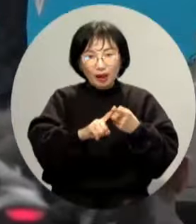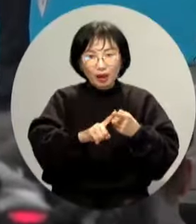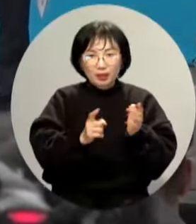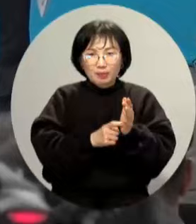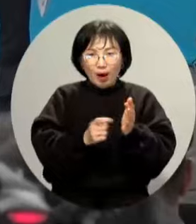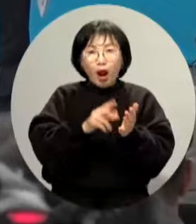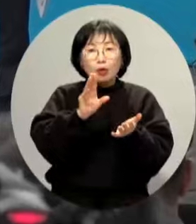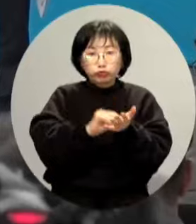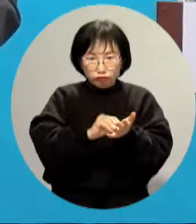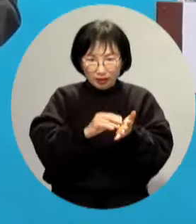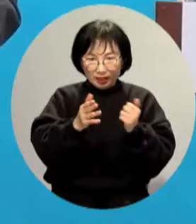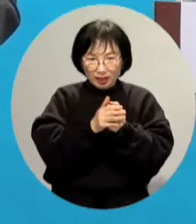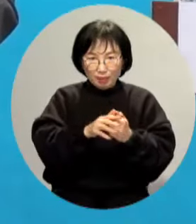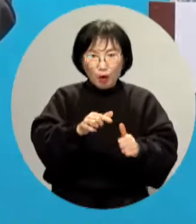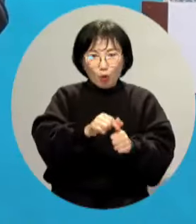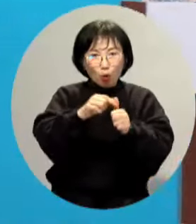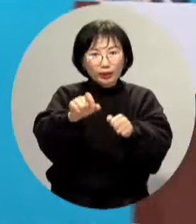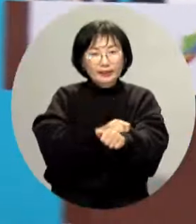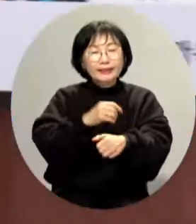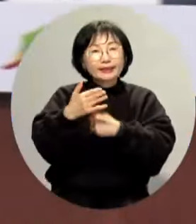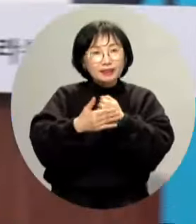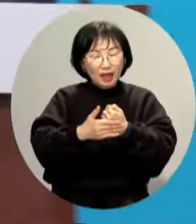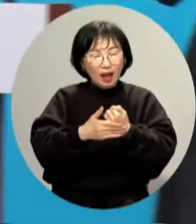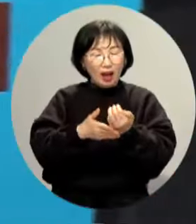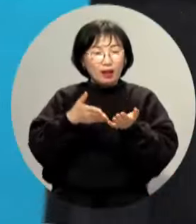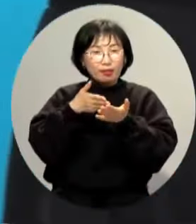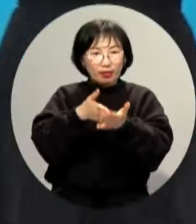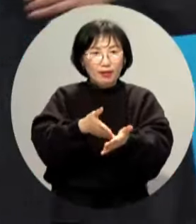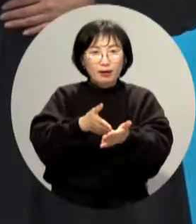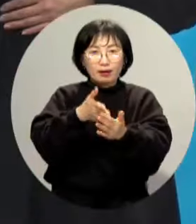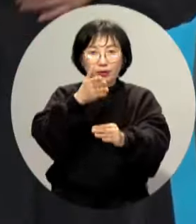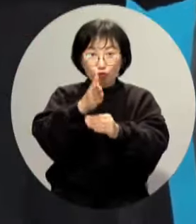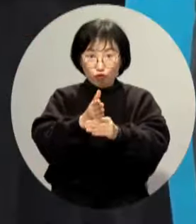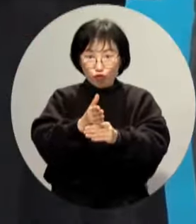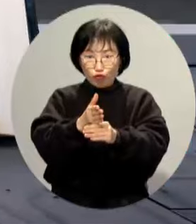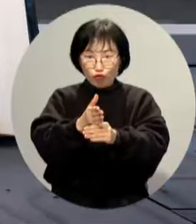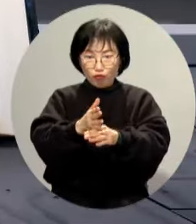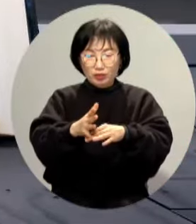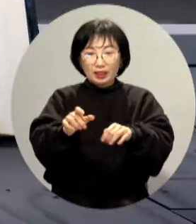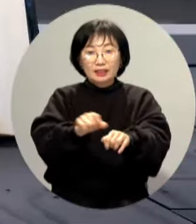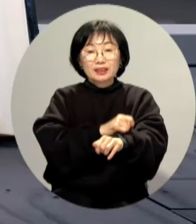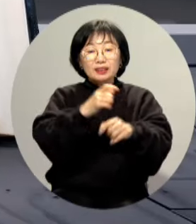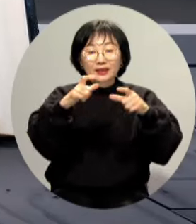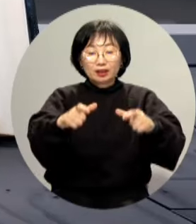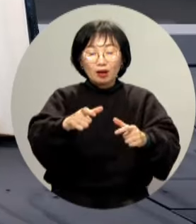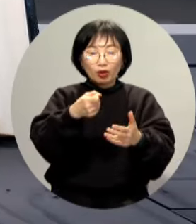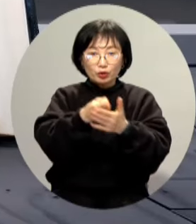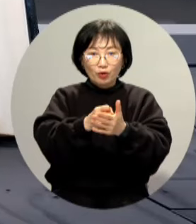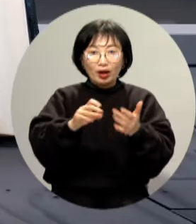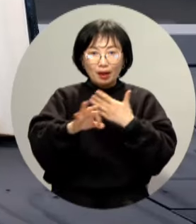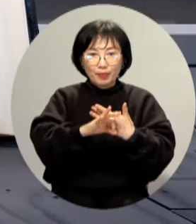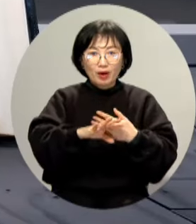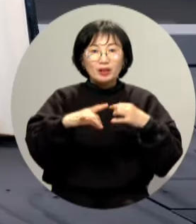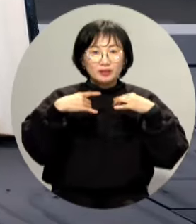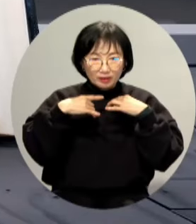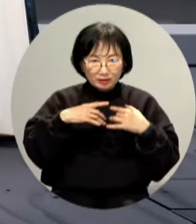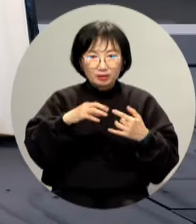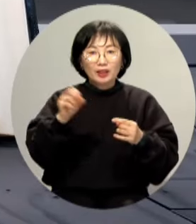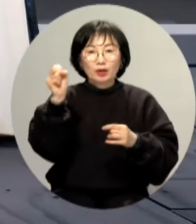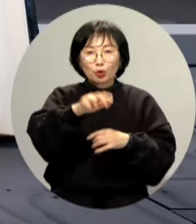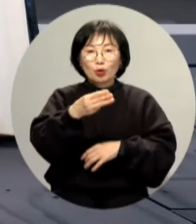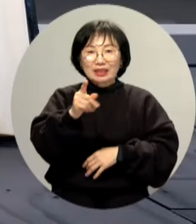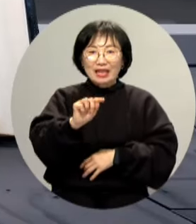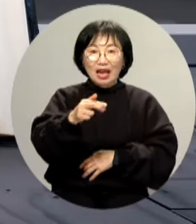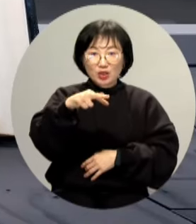전북자치도는 새만금 고용특구 특례를 대안으로 제시하고 있습니다. 특구로 지정하면 2차 전지나 탈탄소화 사업